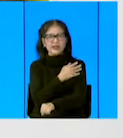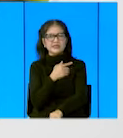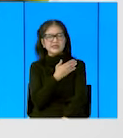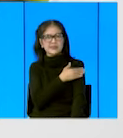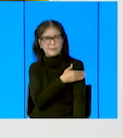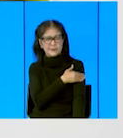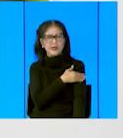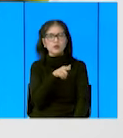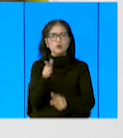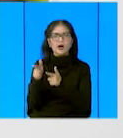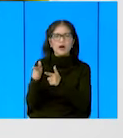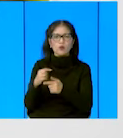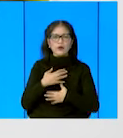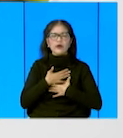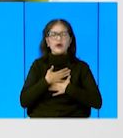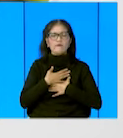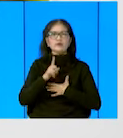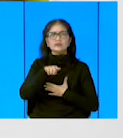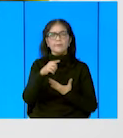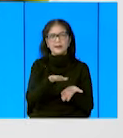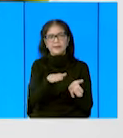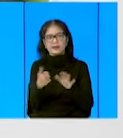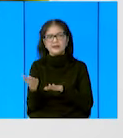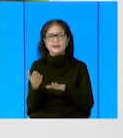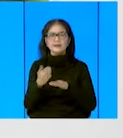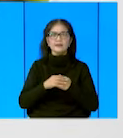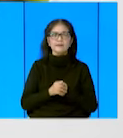syaraf, gangguan pernafasan, hingga kematian.